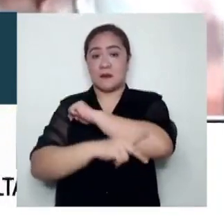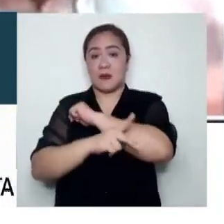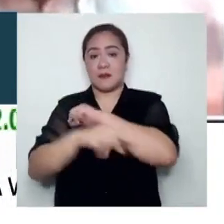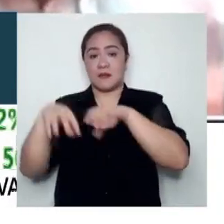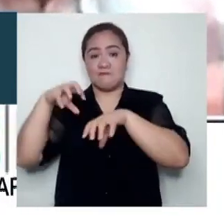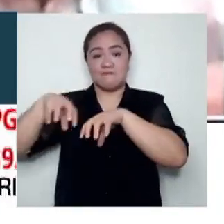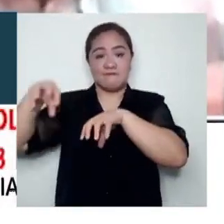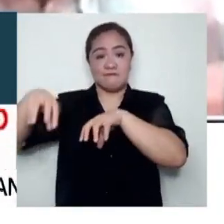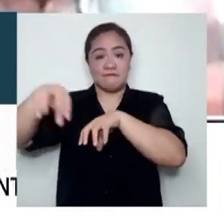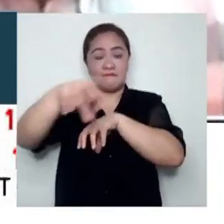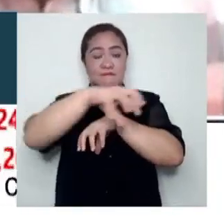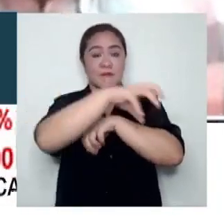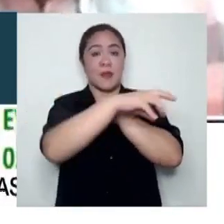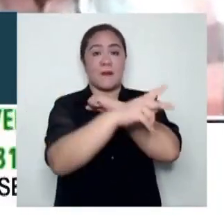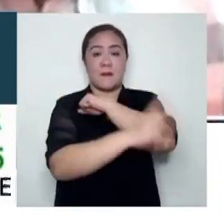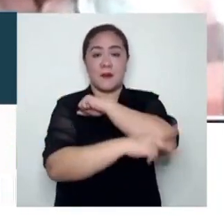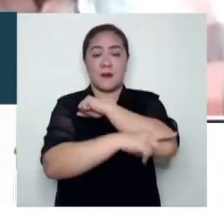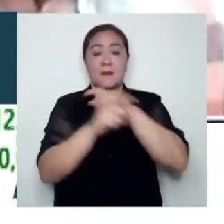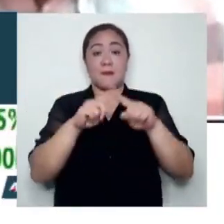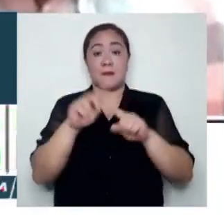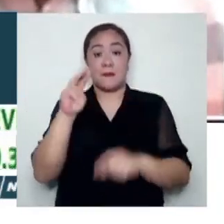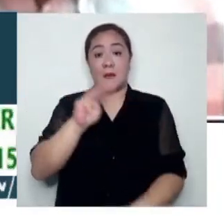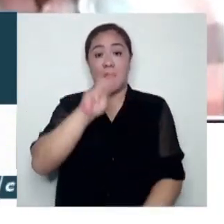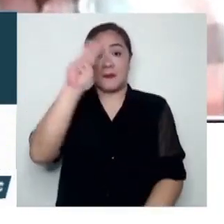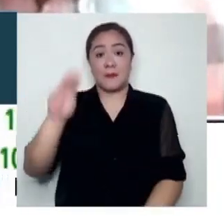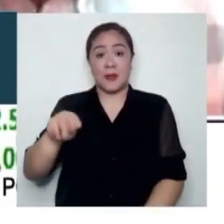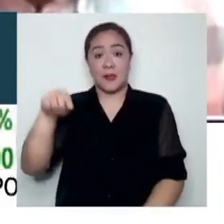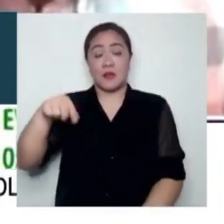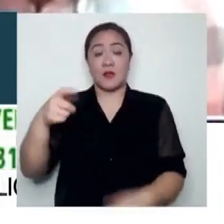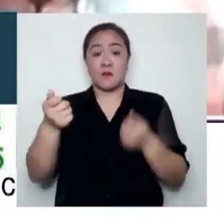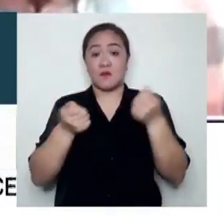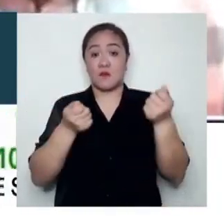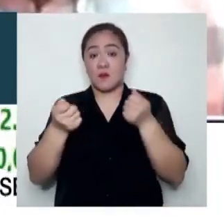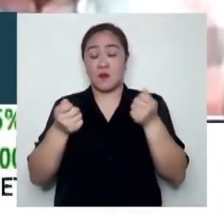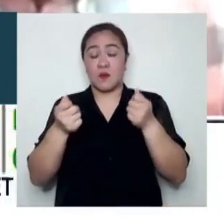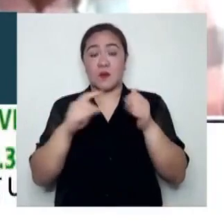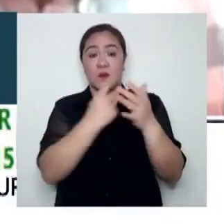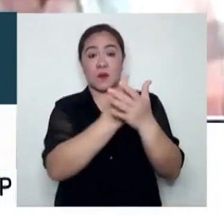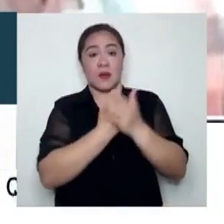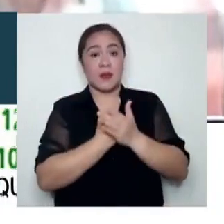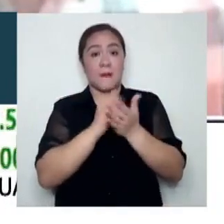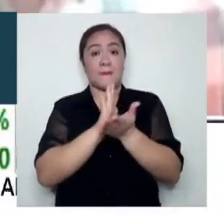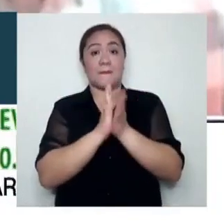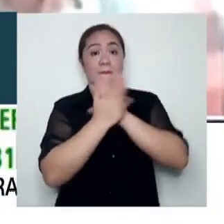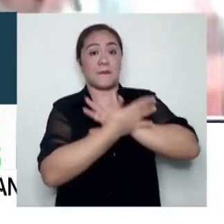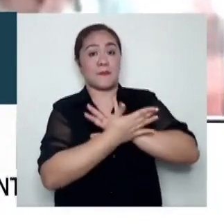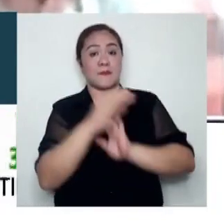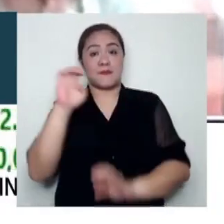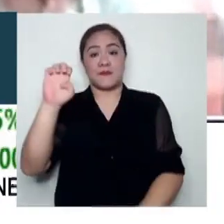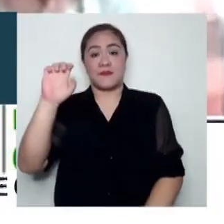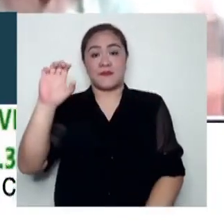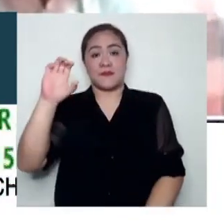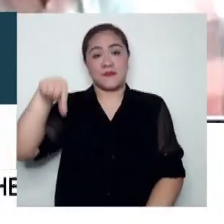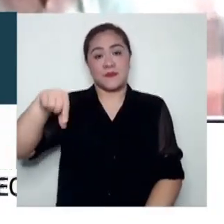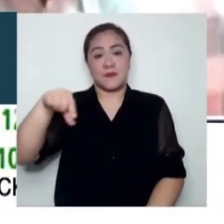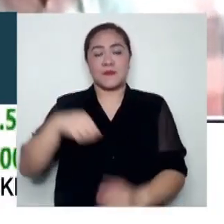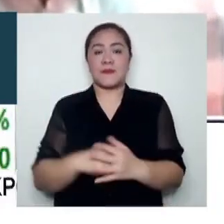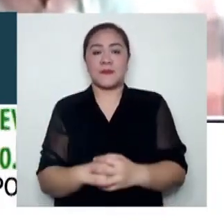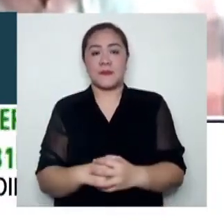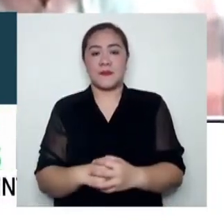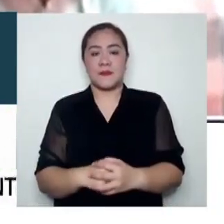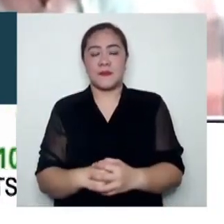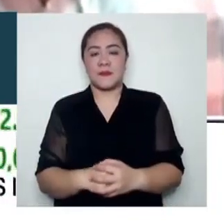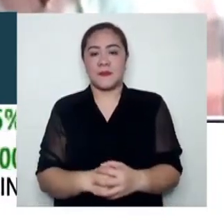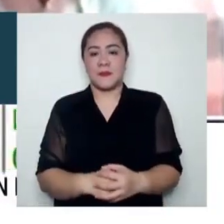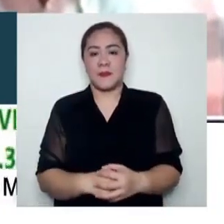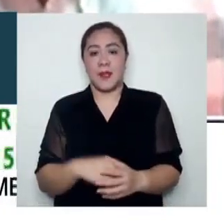sa Metro Manila, magkakaroon lang tayo ng mga quarantine control points pag nag-ECQ na po tayo. So para po doon sa mga